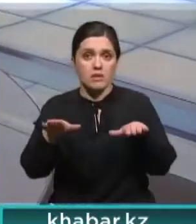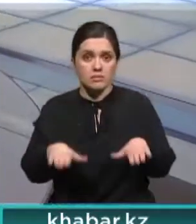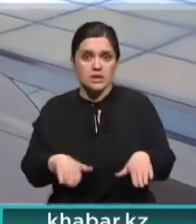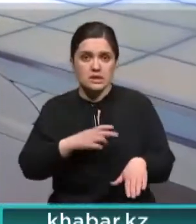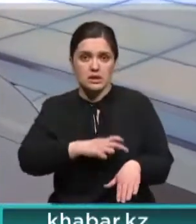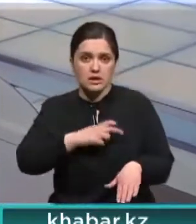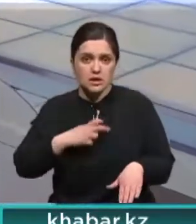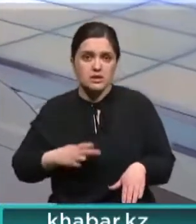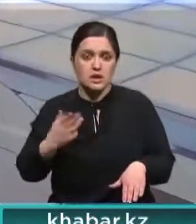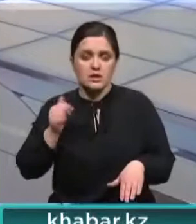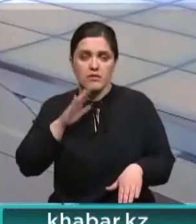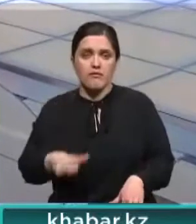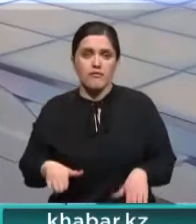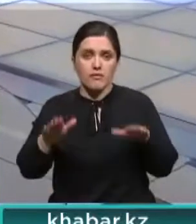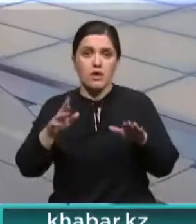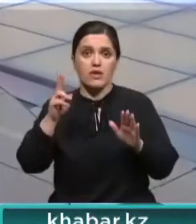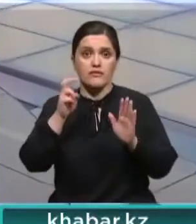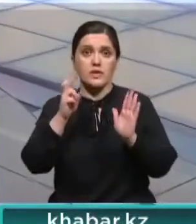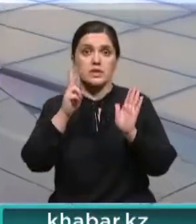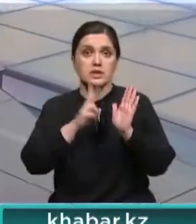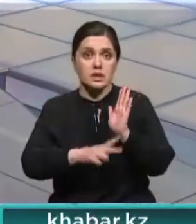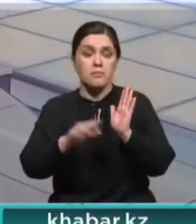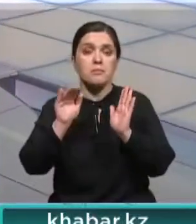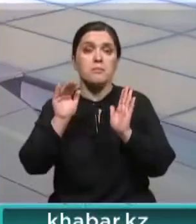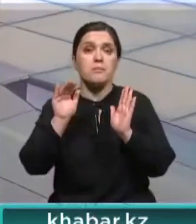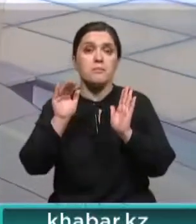входят регионы? Да, 270 тысяч.